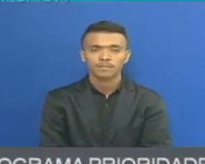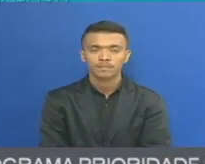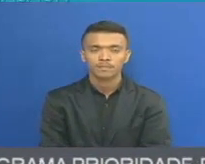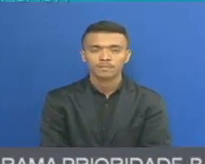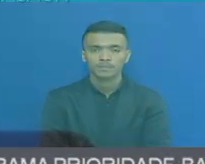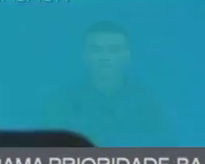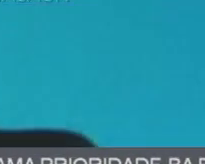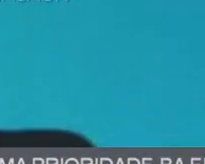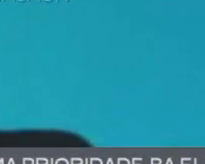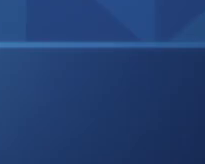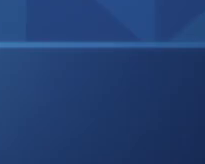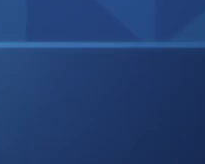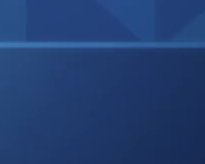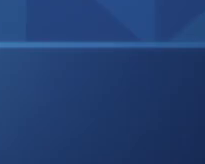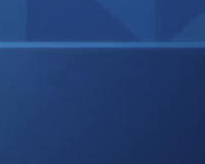hato reportazen.